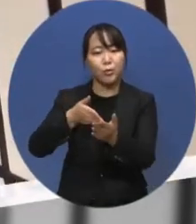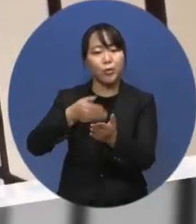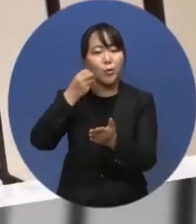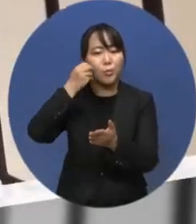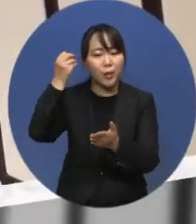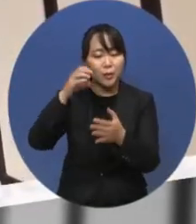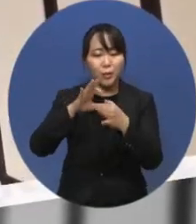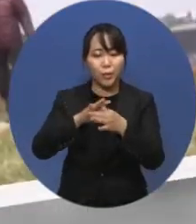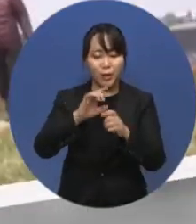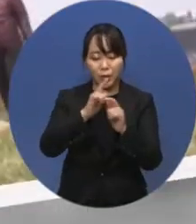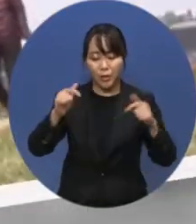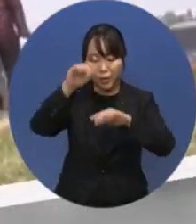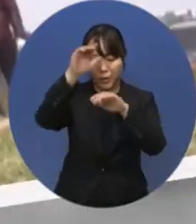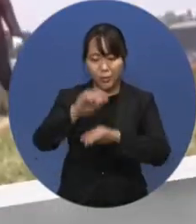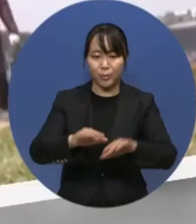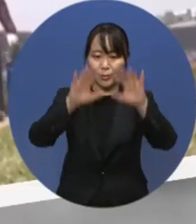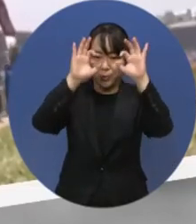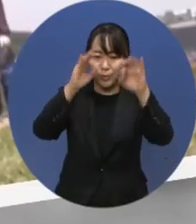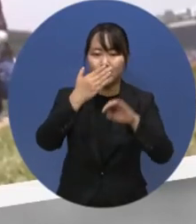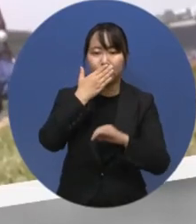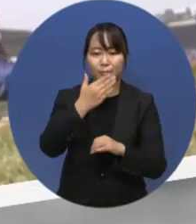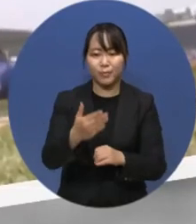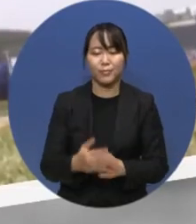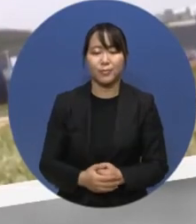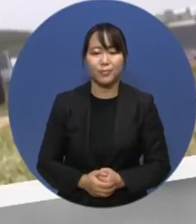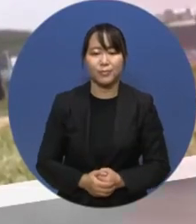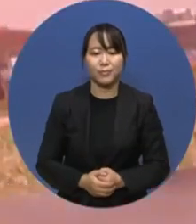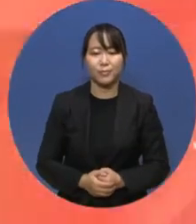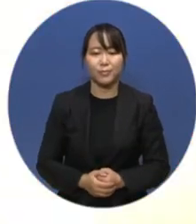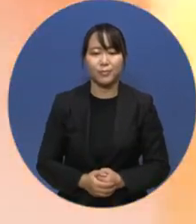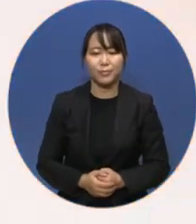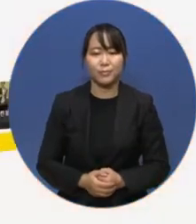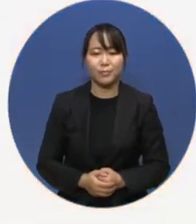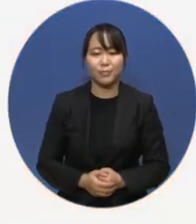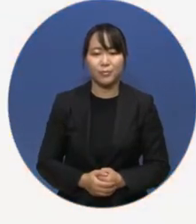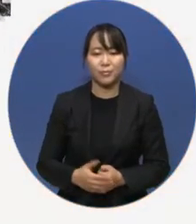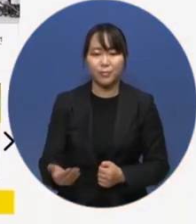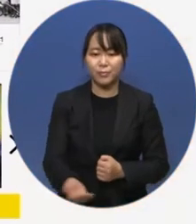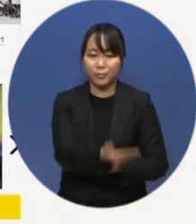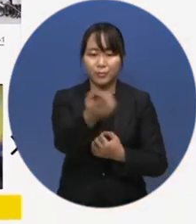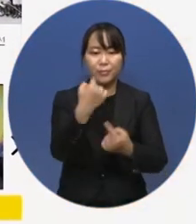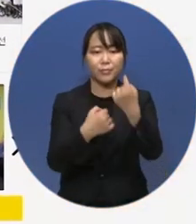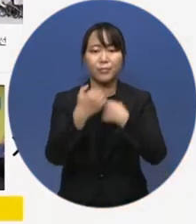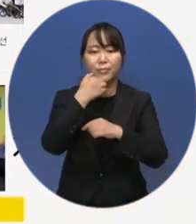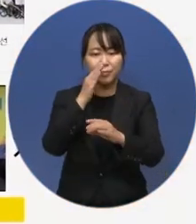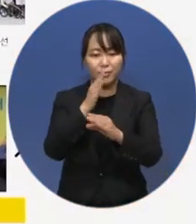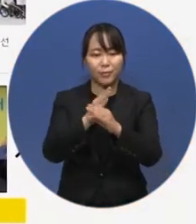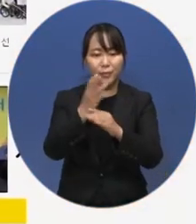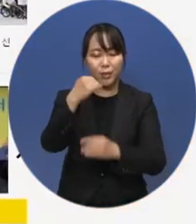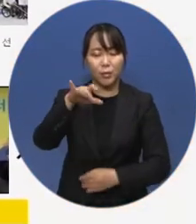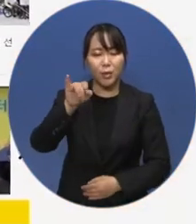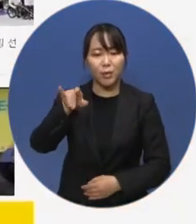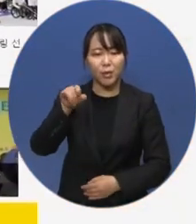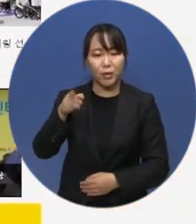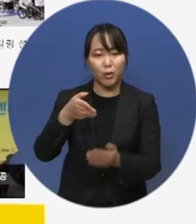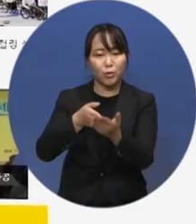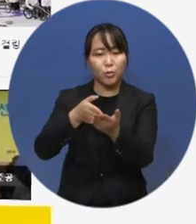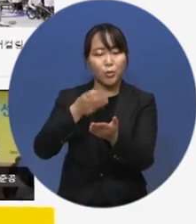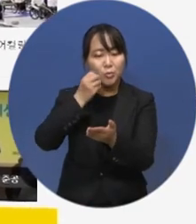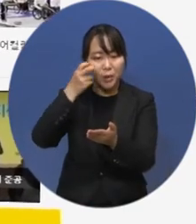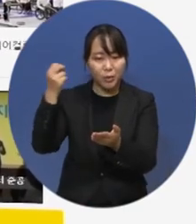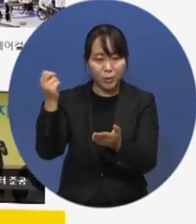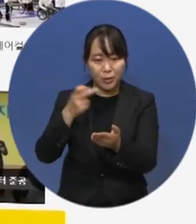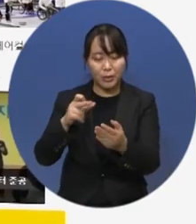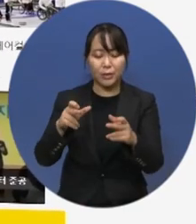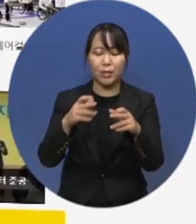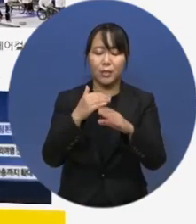뉴스 홈페이지를 통해 보다 다양한 소식을 접할 수 있습니다. 시청자 여러분의 제보를 기다립니다. 웰페어 뉴스